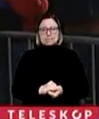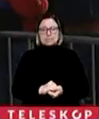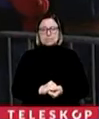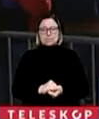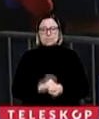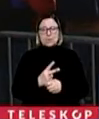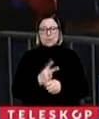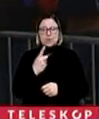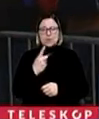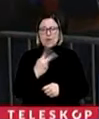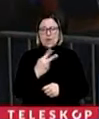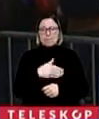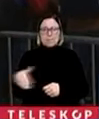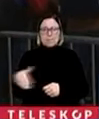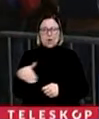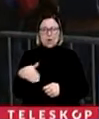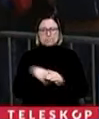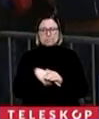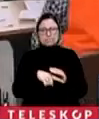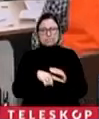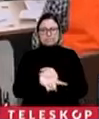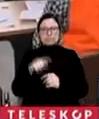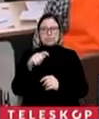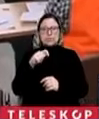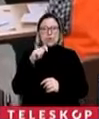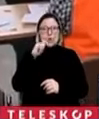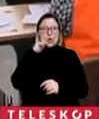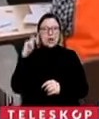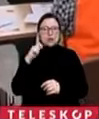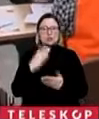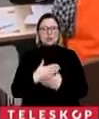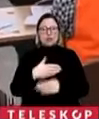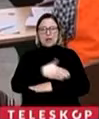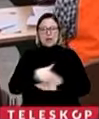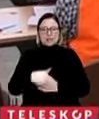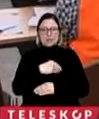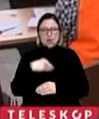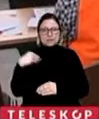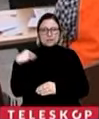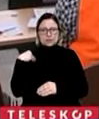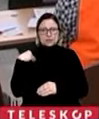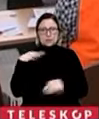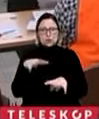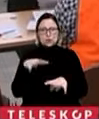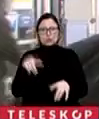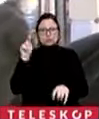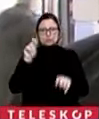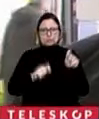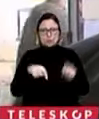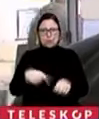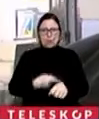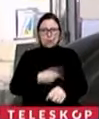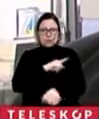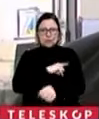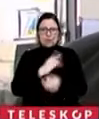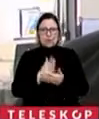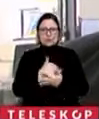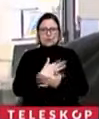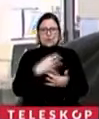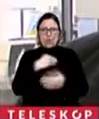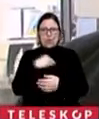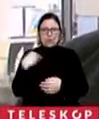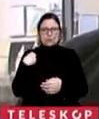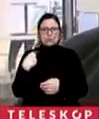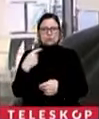Ponad 2 miliony uchodźców z Ukrainy przekroczyło już granicę Polski. Wielu z nich trafia do Wielkopolski i Poznania. Wyjechaliśmy do